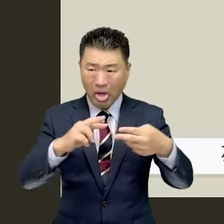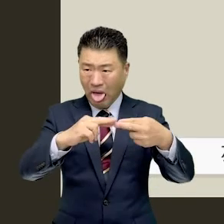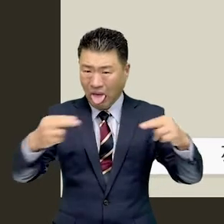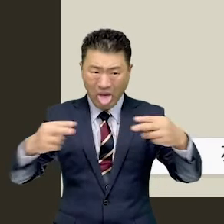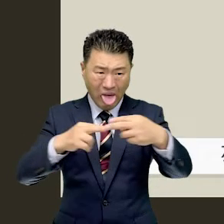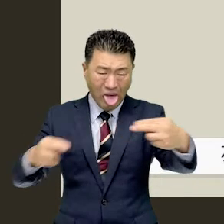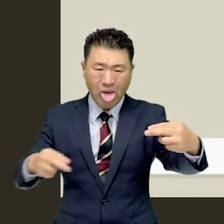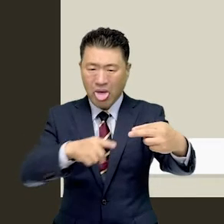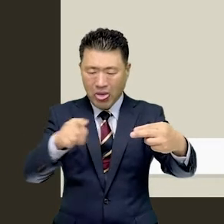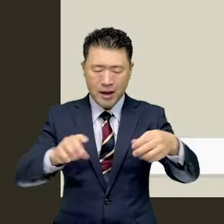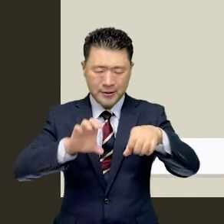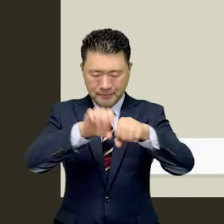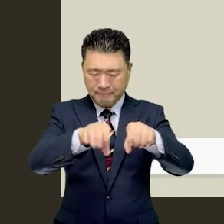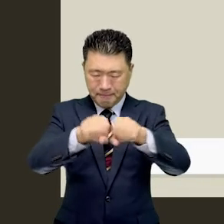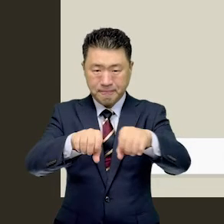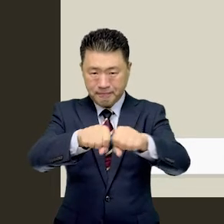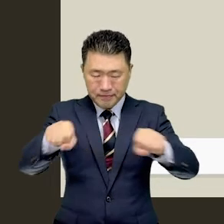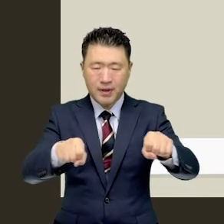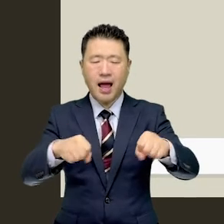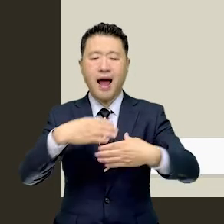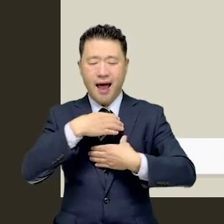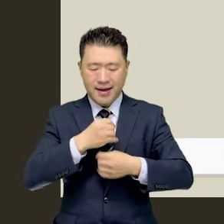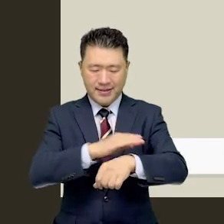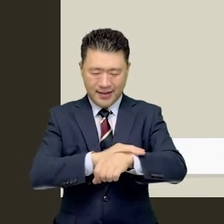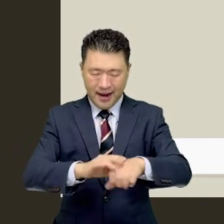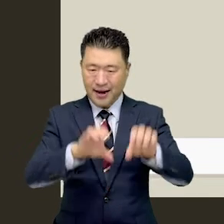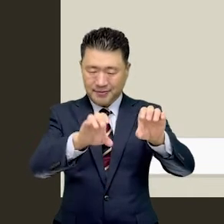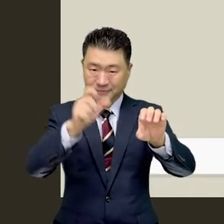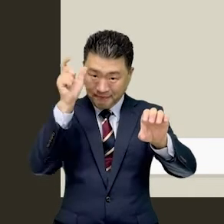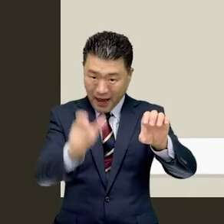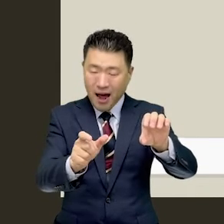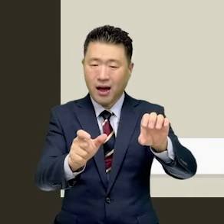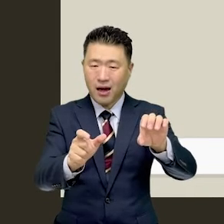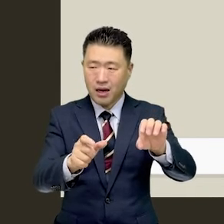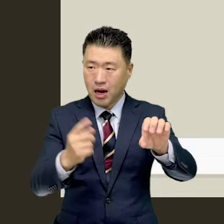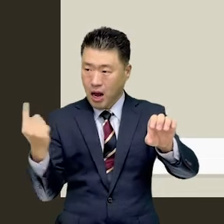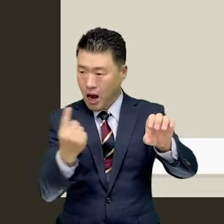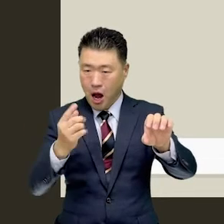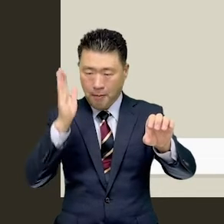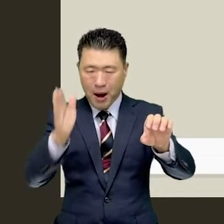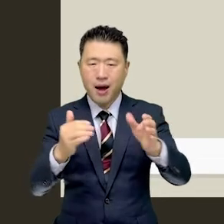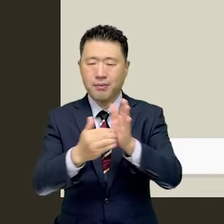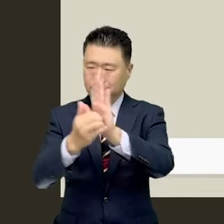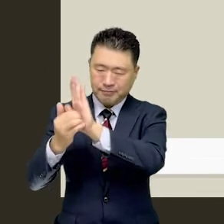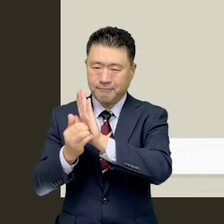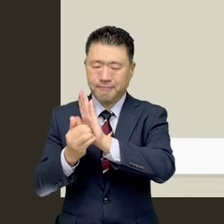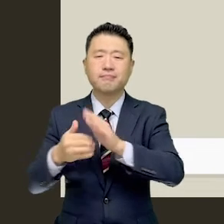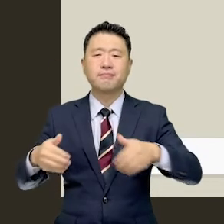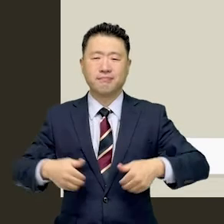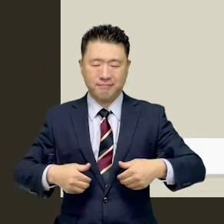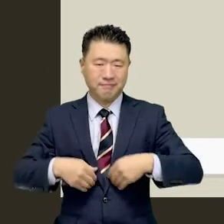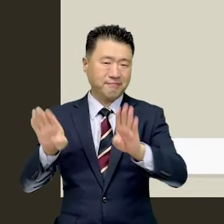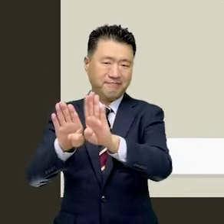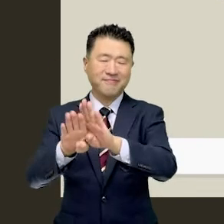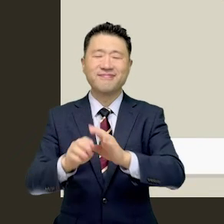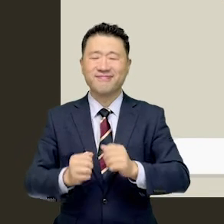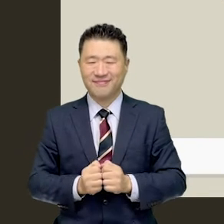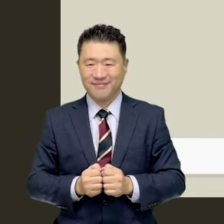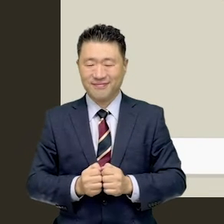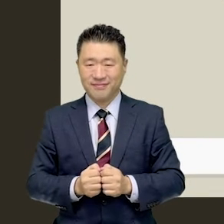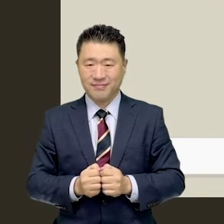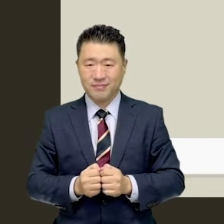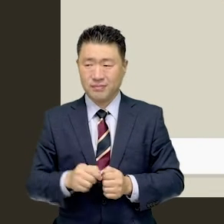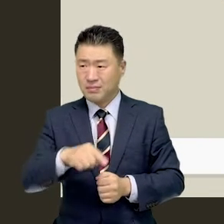케이블 커버를 사용해 표면에 안전하게 고정하고 접촉을 막기 위해 출입을 통제합니다.